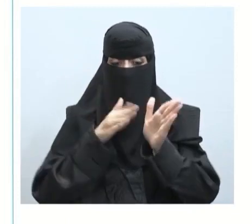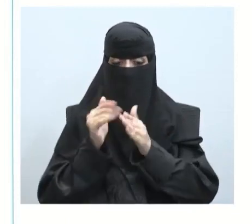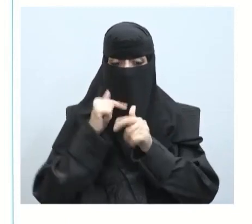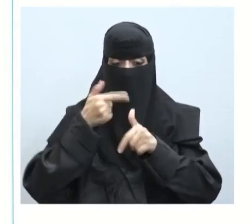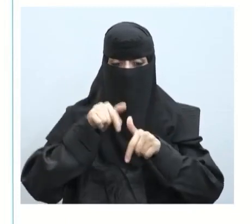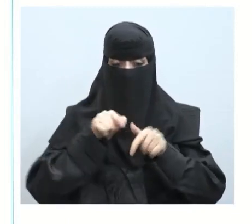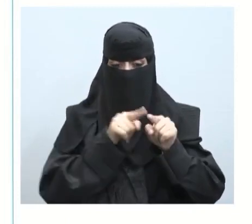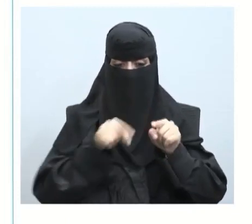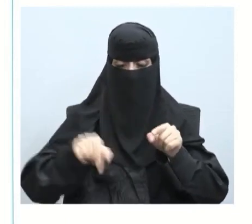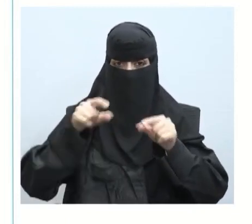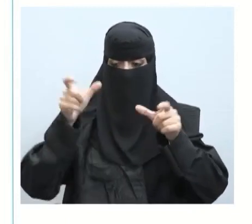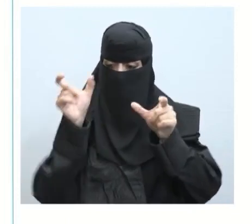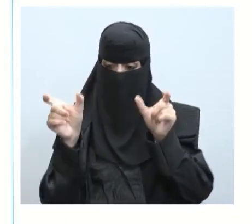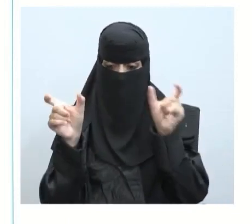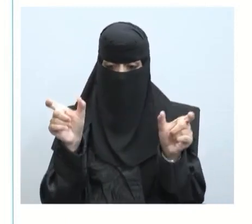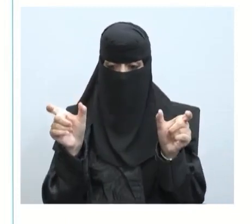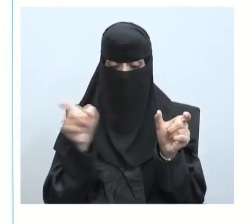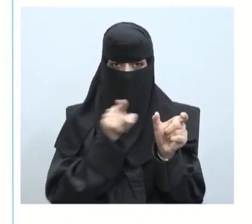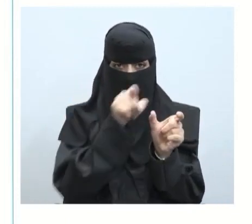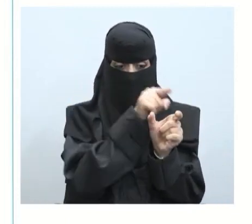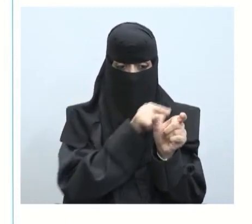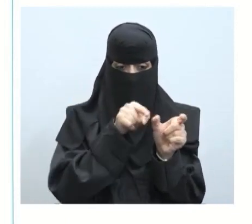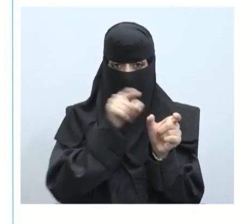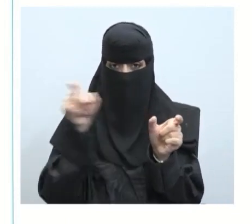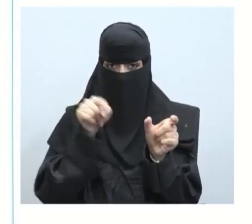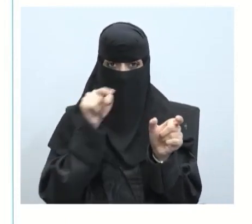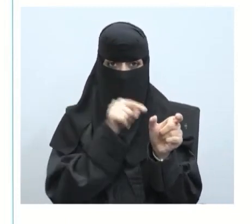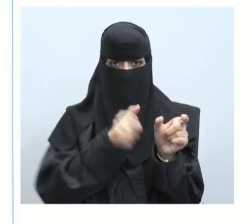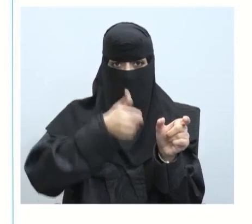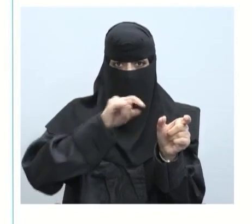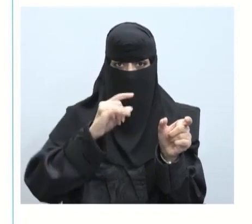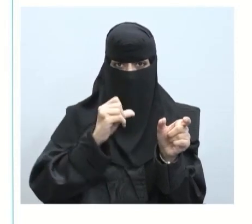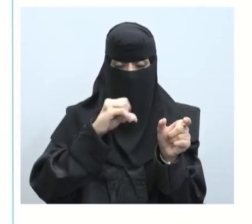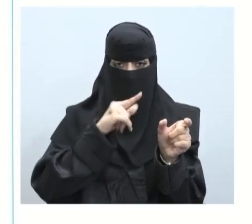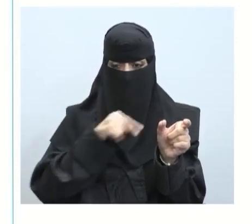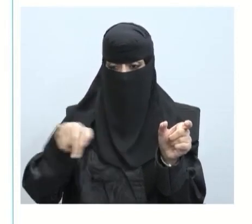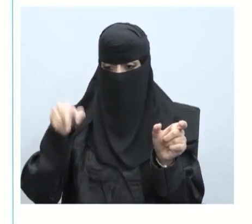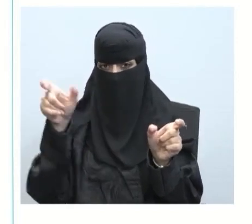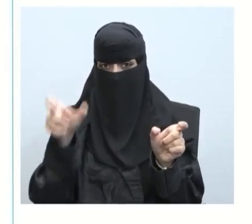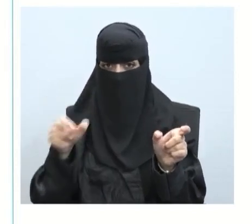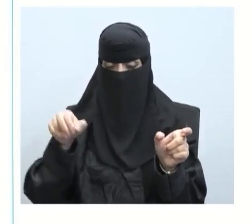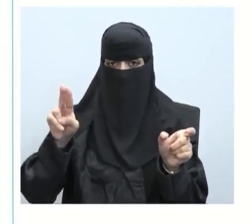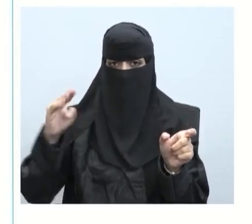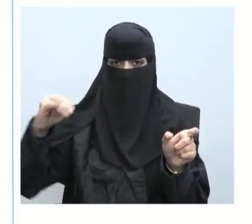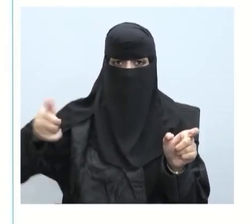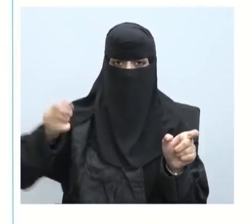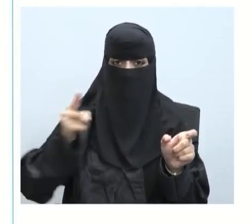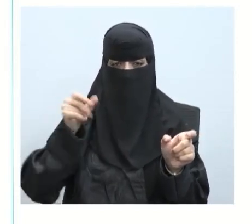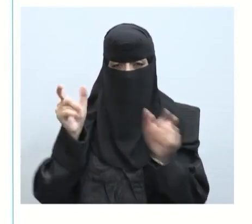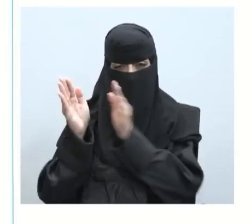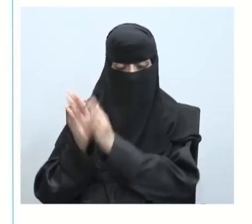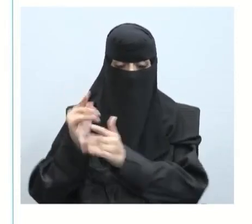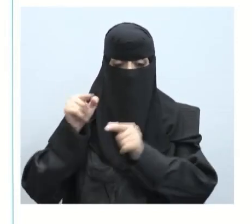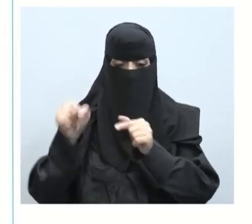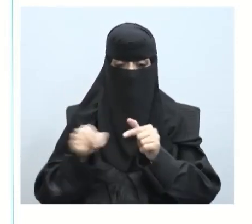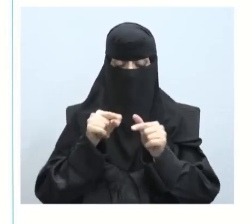أيضا قمنا بتوصيل الترانزستور الضوئي بلوحة الأردوينو ولوحة التجارب المصغرة عن